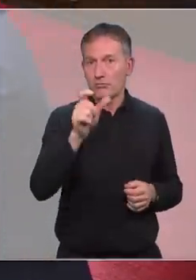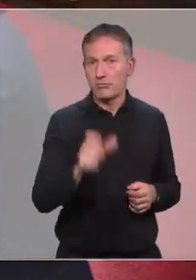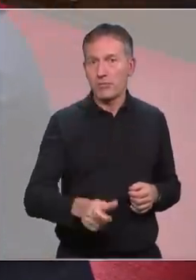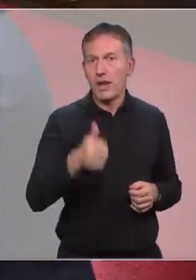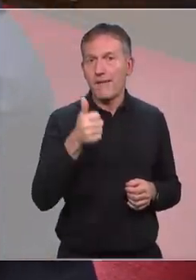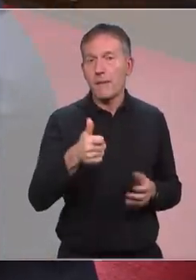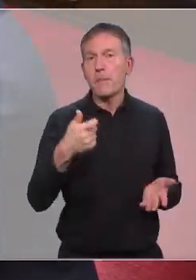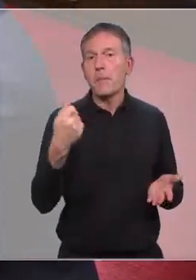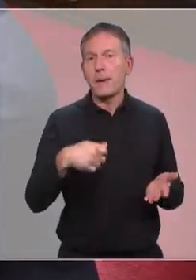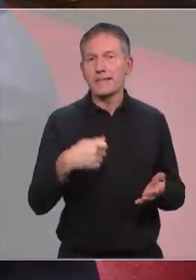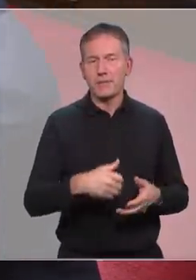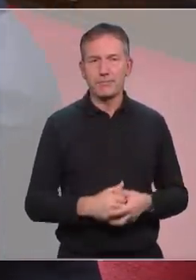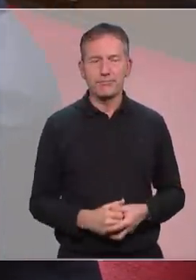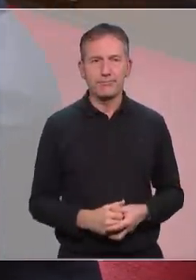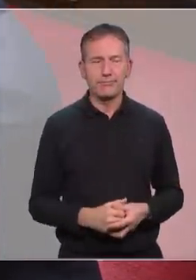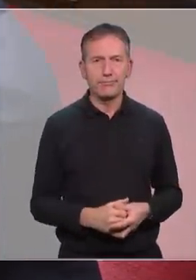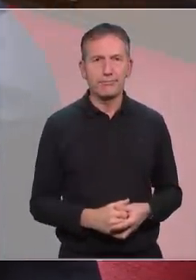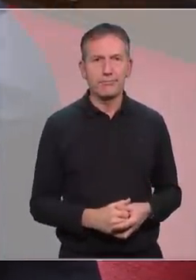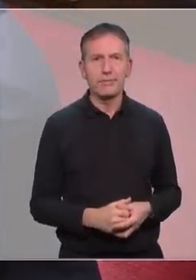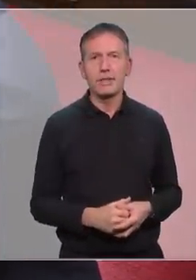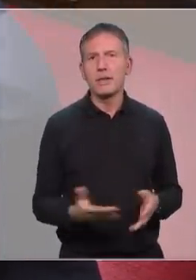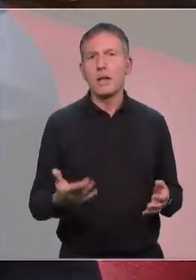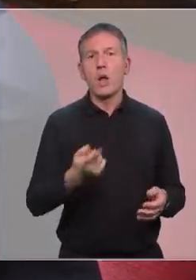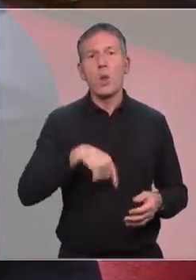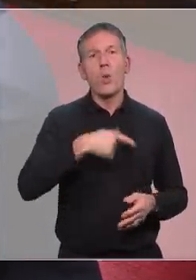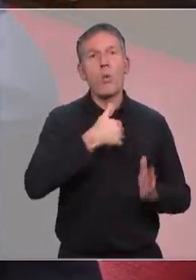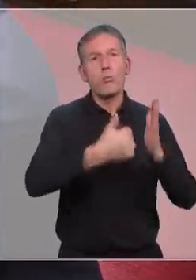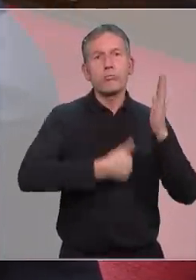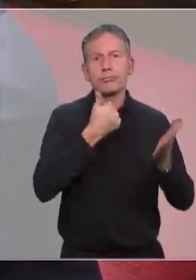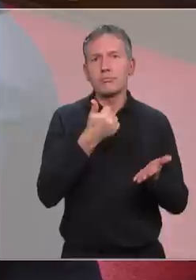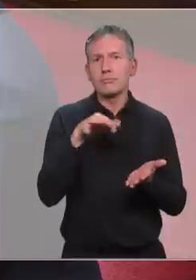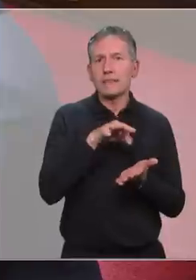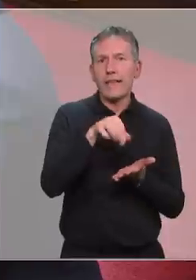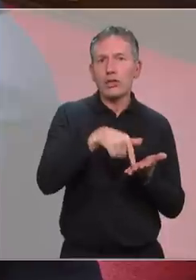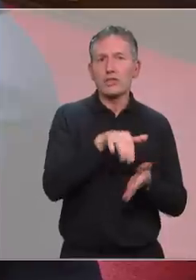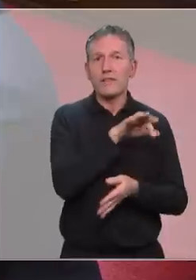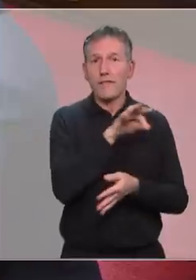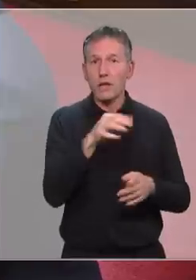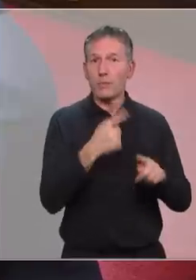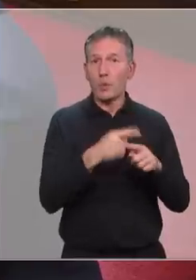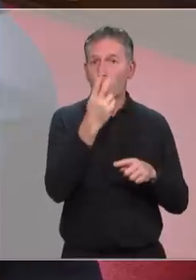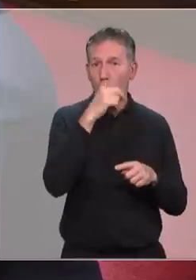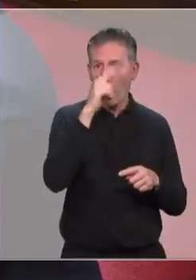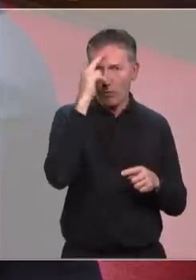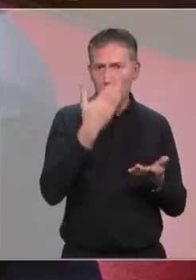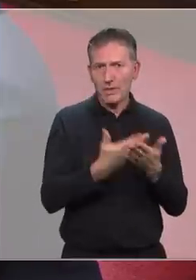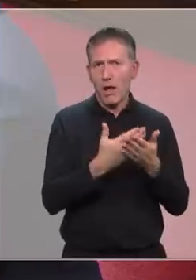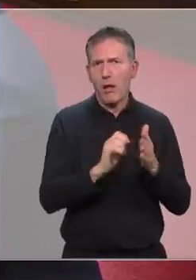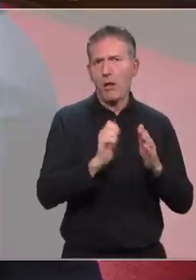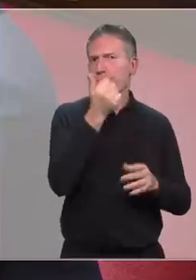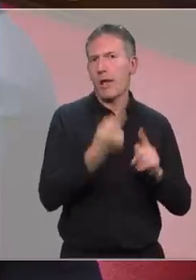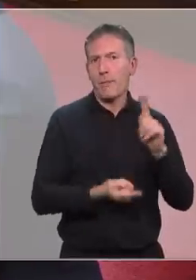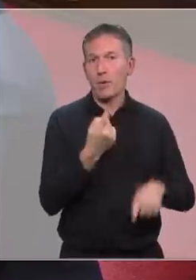Président Olivier Marleix. La souveraineté stratégique française et européenne est déterminante et